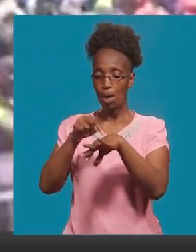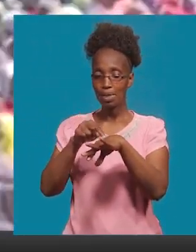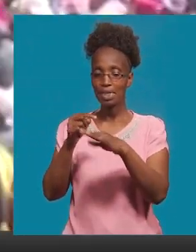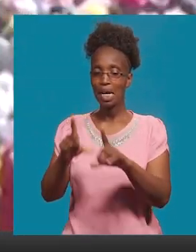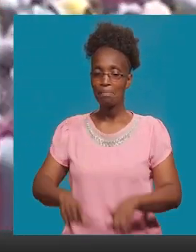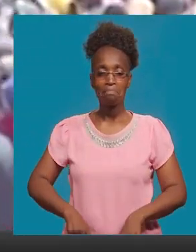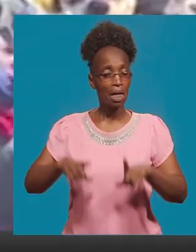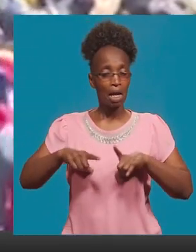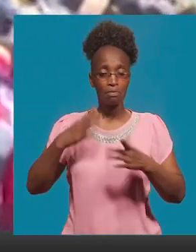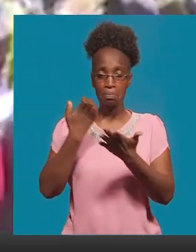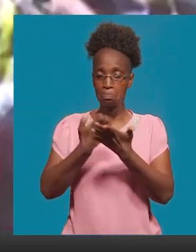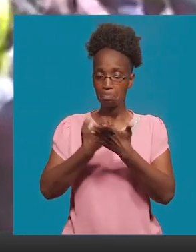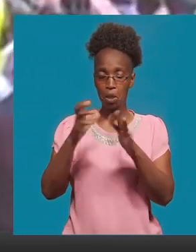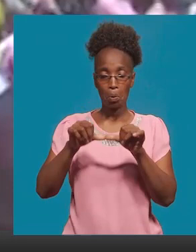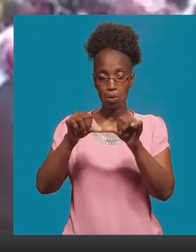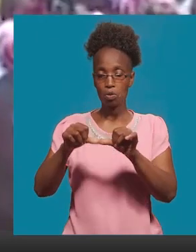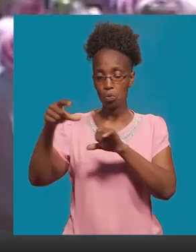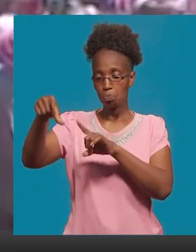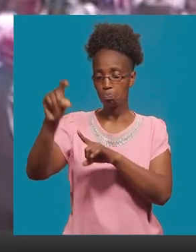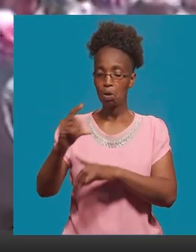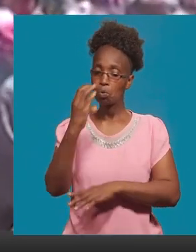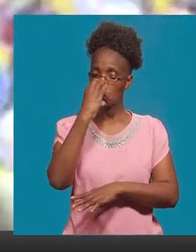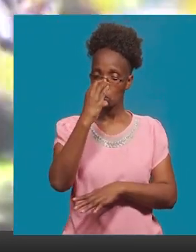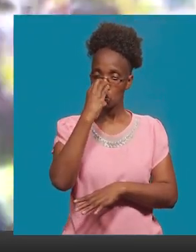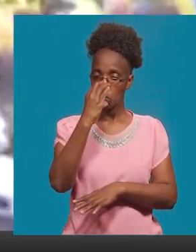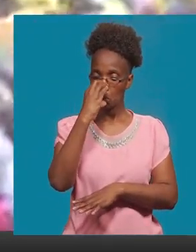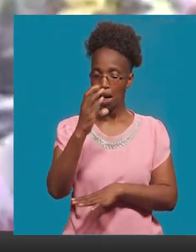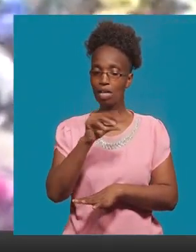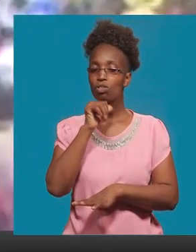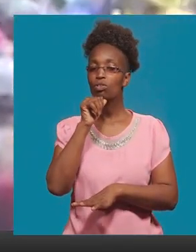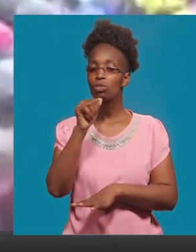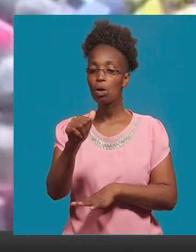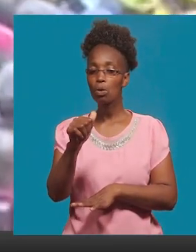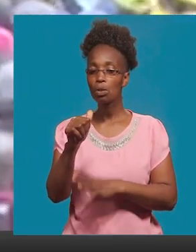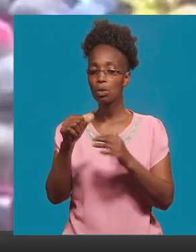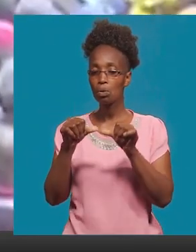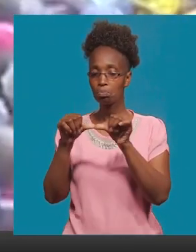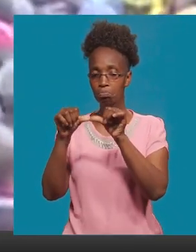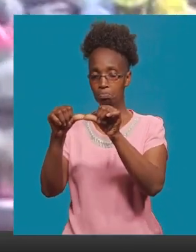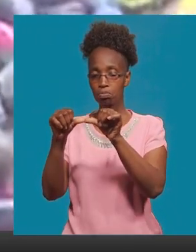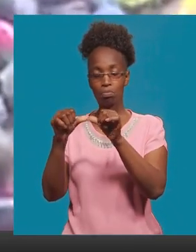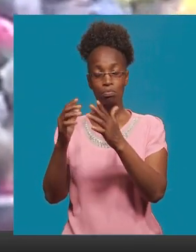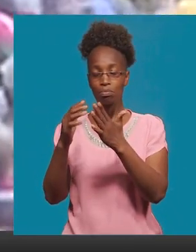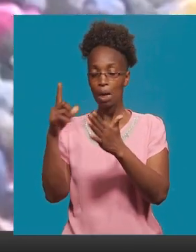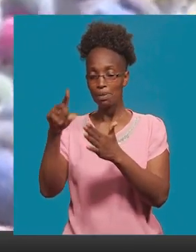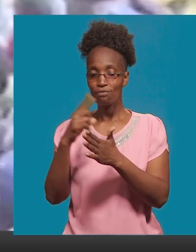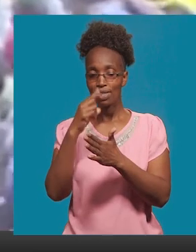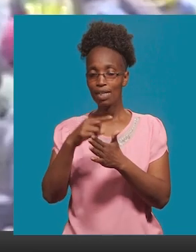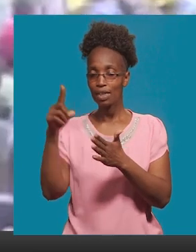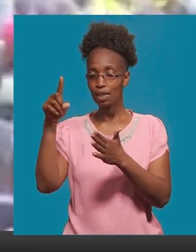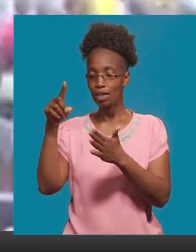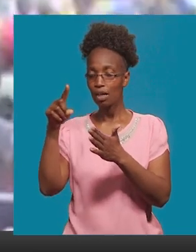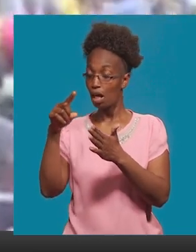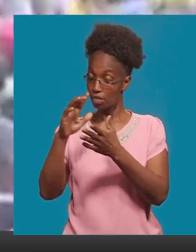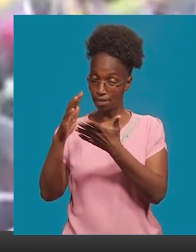Gharama ya maisha inapoendelea kuwasakama wengi, Ruto hajamsaza Raila akisema alihitilafiana na